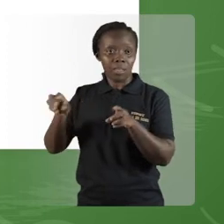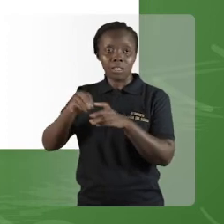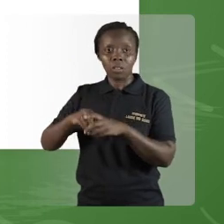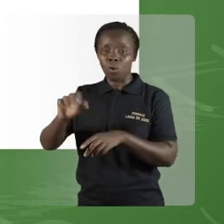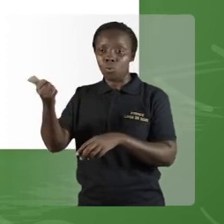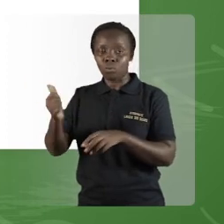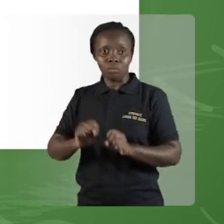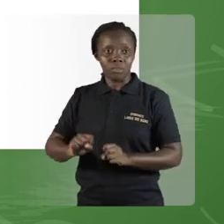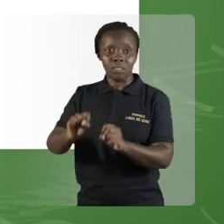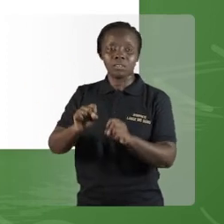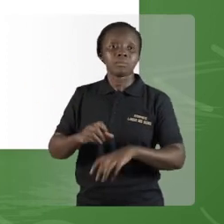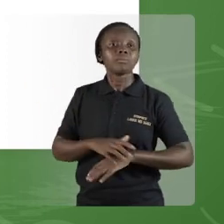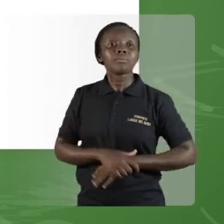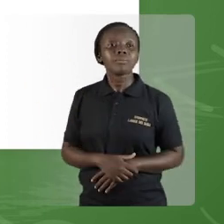sens.